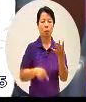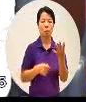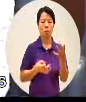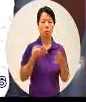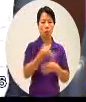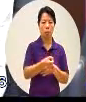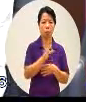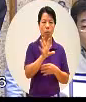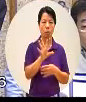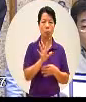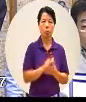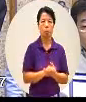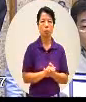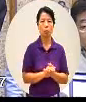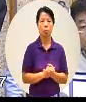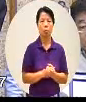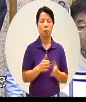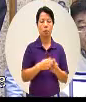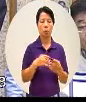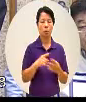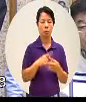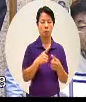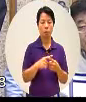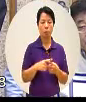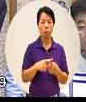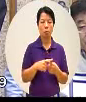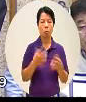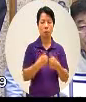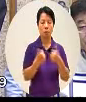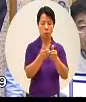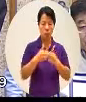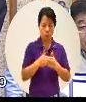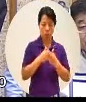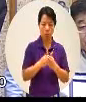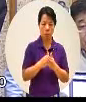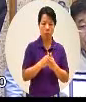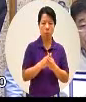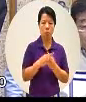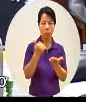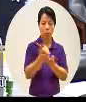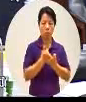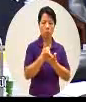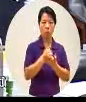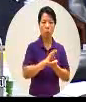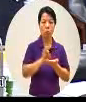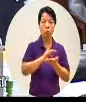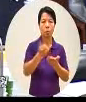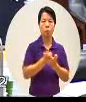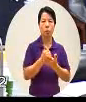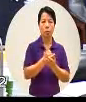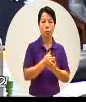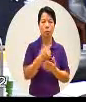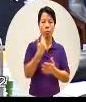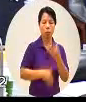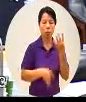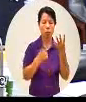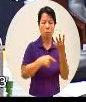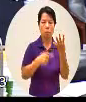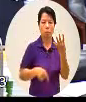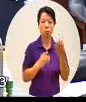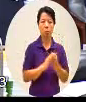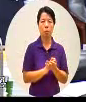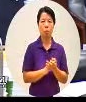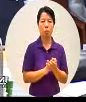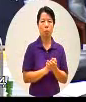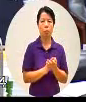的？ 他们是机要任用的，依照规定呢。 机要运用的、本来有六个，你们只聘四个嘛， 是是